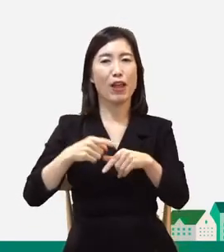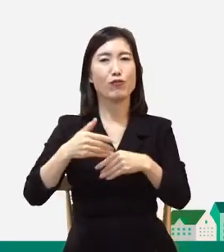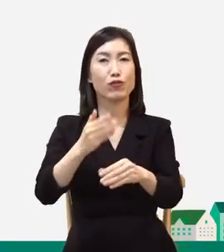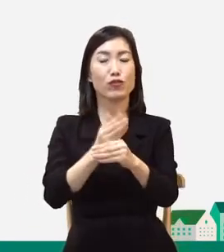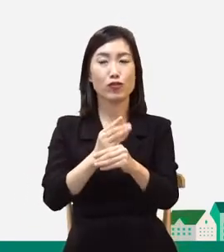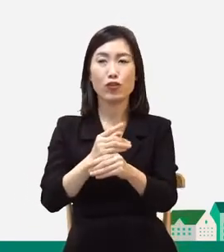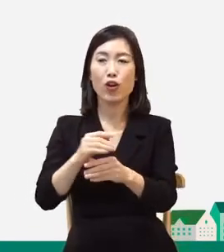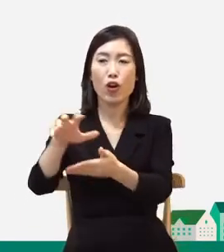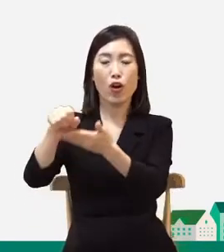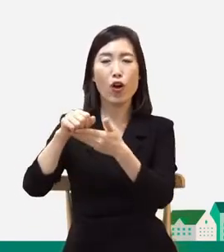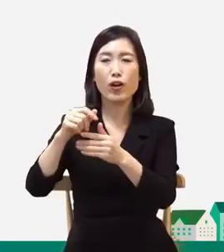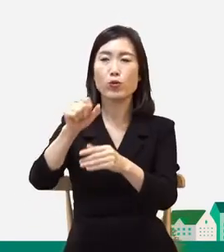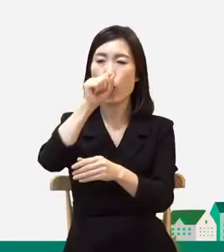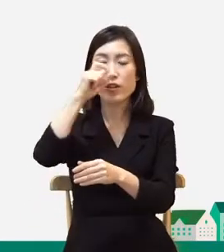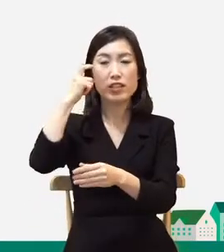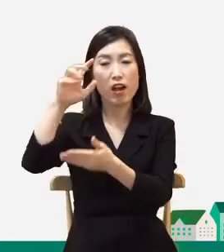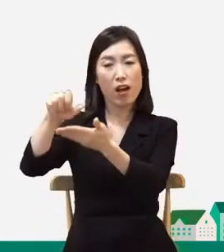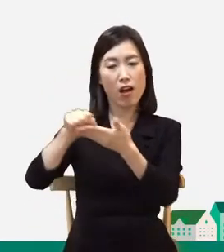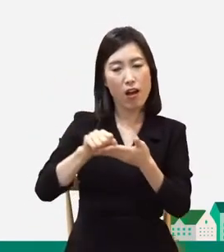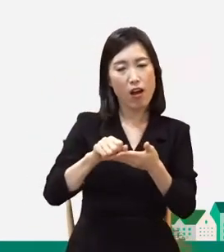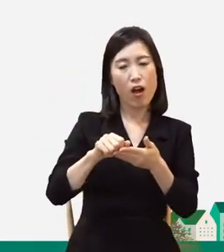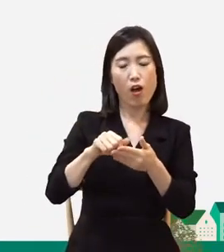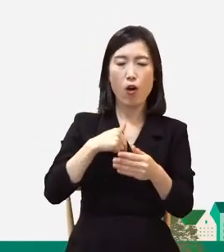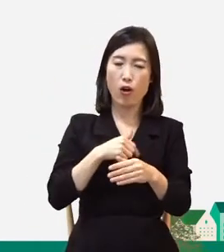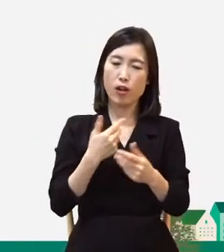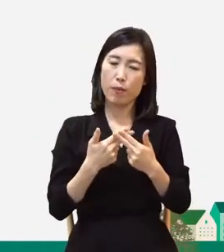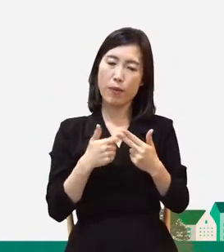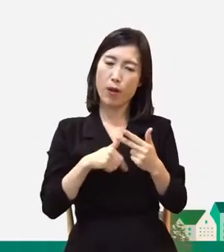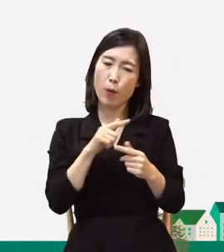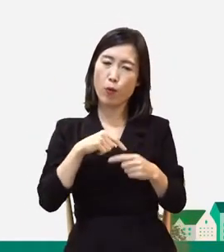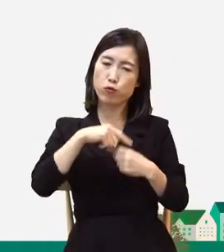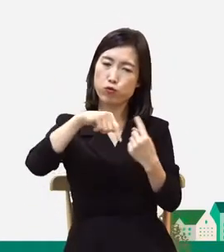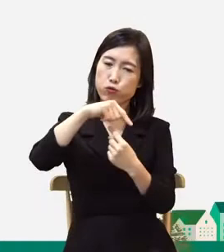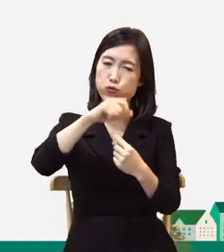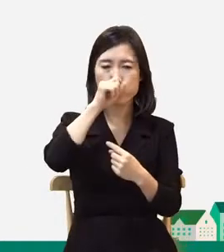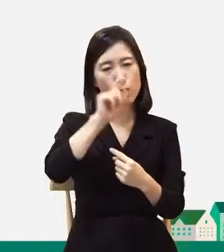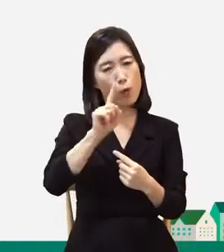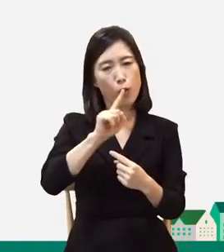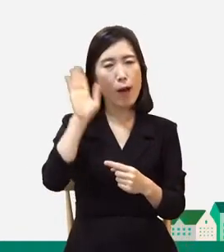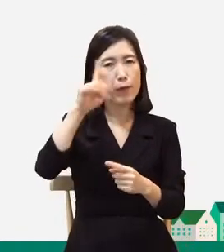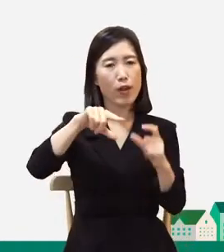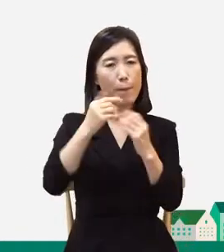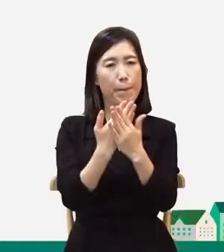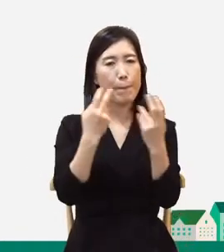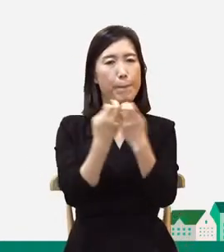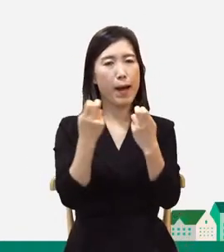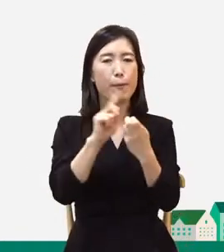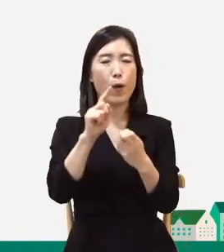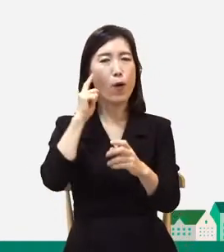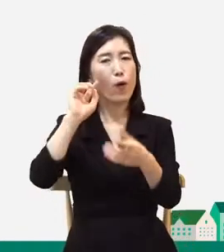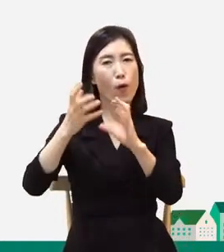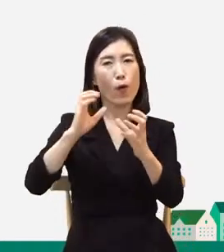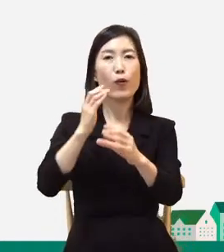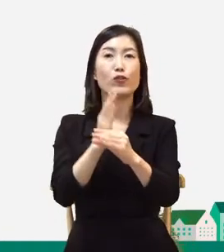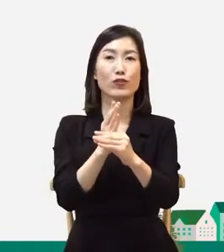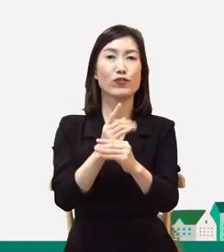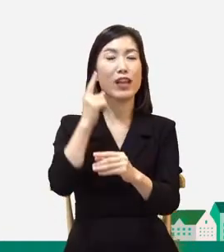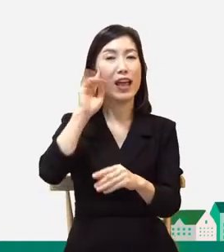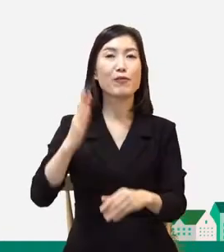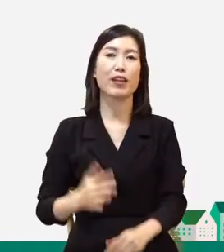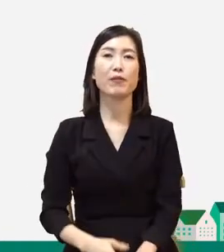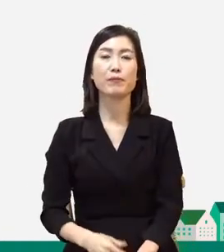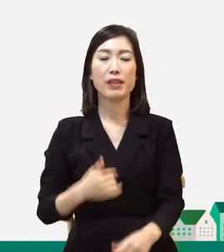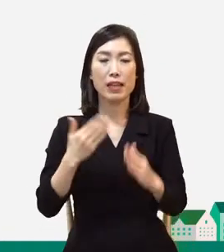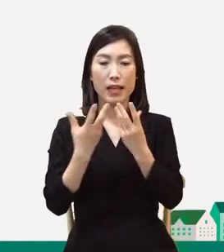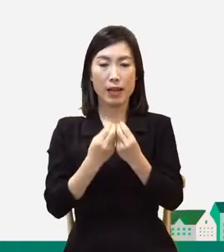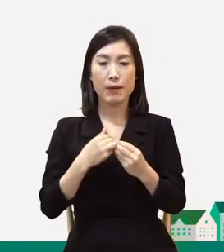주택에 직접 적용해보고 이렇게 어쨌든 활동들을 좀 순환해서 이어가고 있다라고 보시면 되겠습니다. 그래서 지금도 지원주택